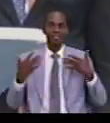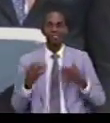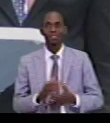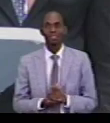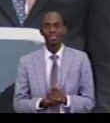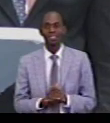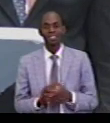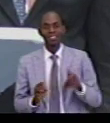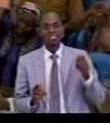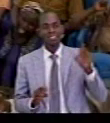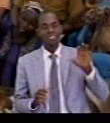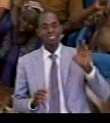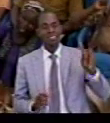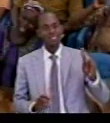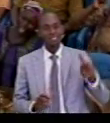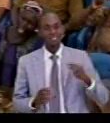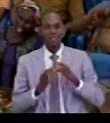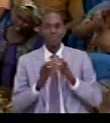GCK.